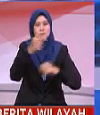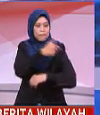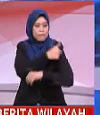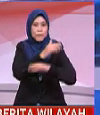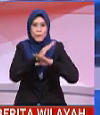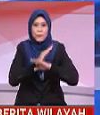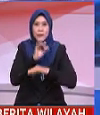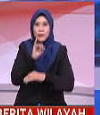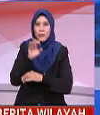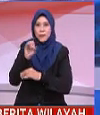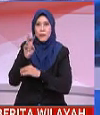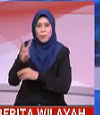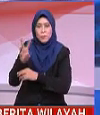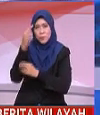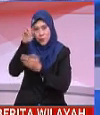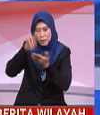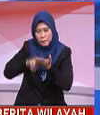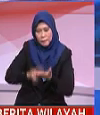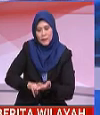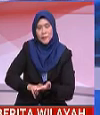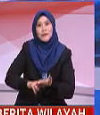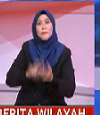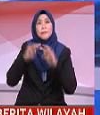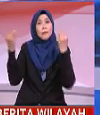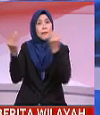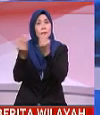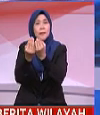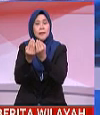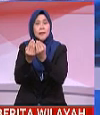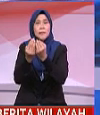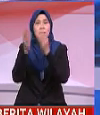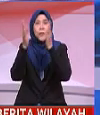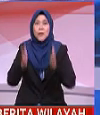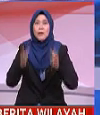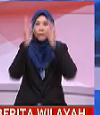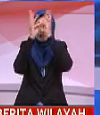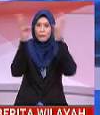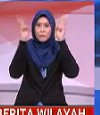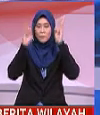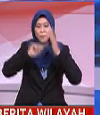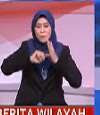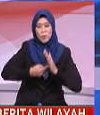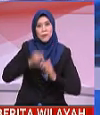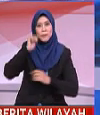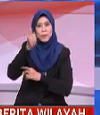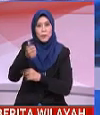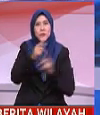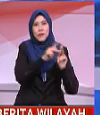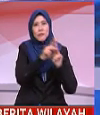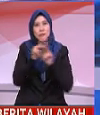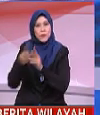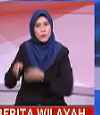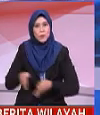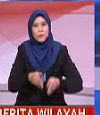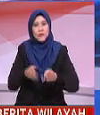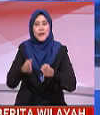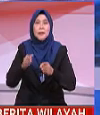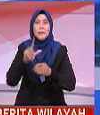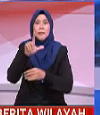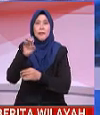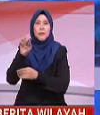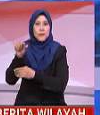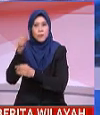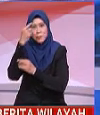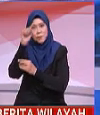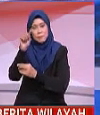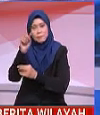vaksinasi IOW bagi mendaftar masyarakat orang asli bakal bermula esok di Kampung Sungai Karah Lenggong sebelum ke lokasi lain